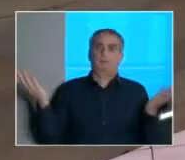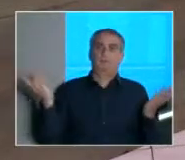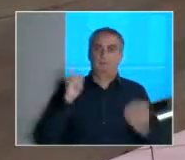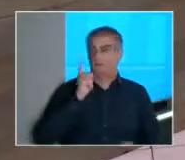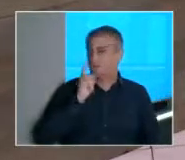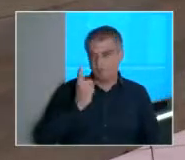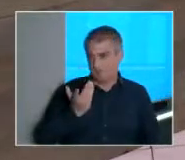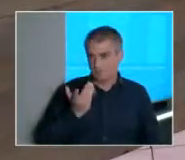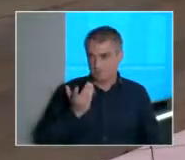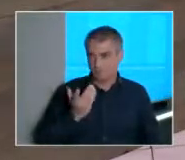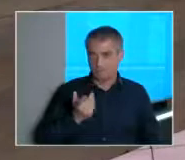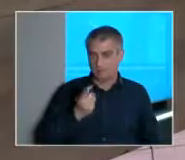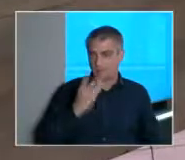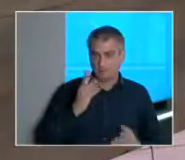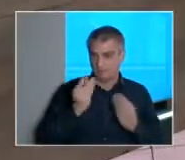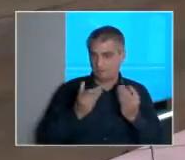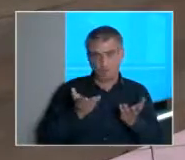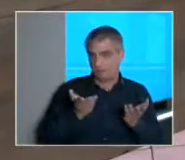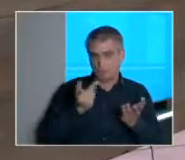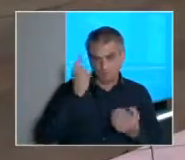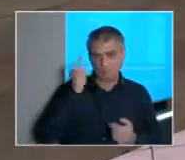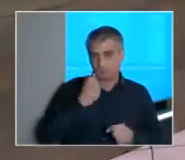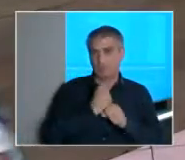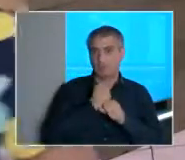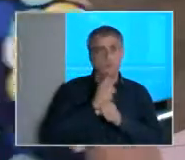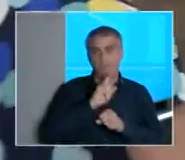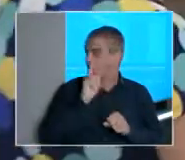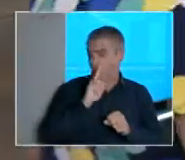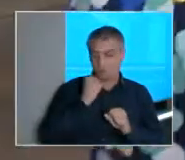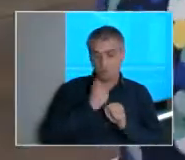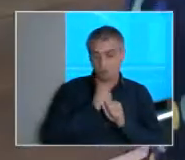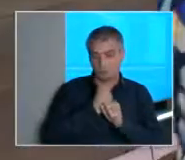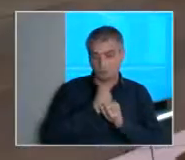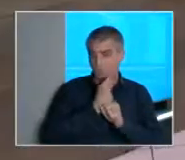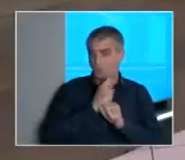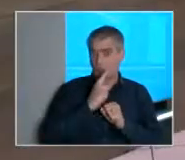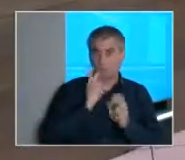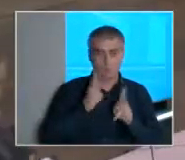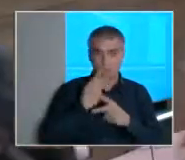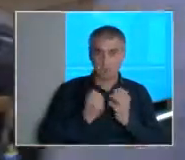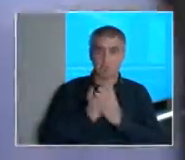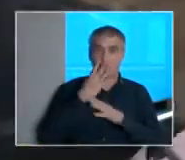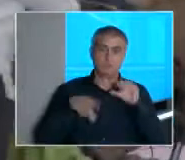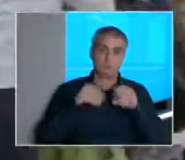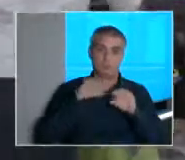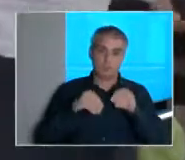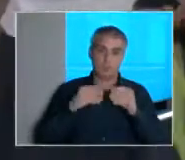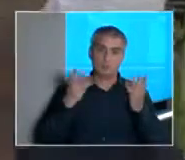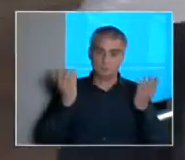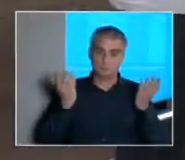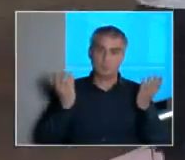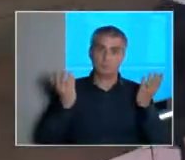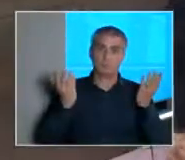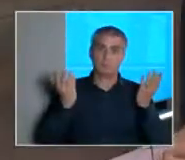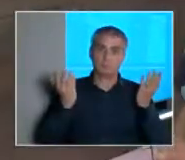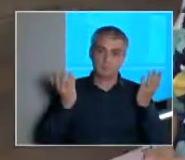אבל לפי הדברים האלו היה צריך לעשות. אם לא היו מתקיימים, אם לא היו יכולים להקים בחירות,